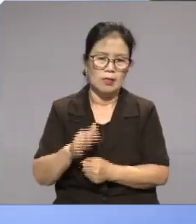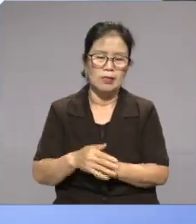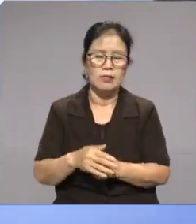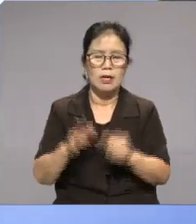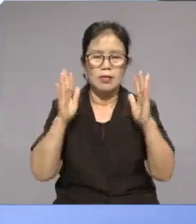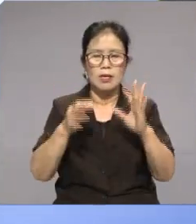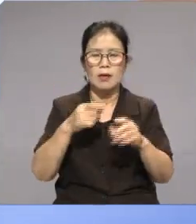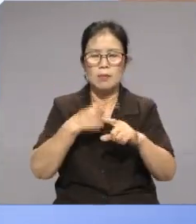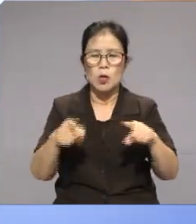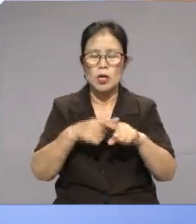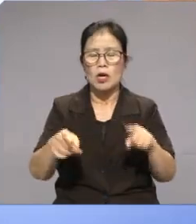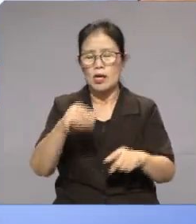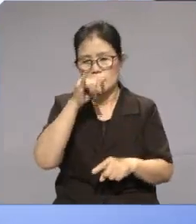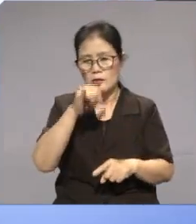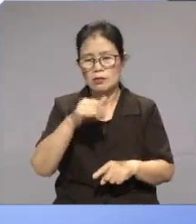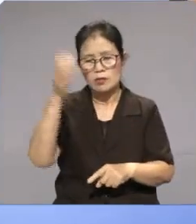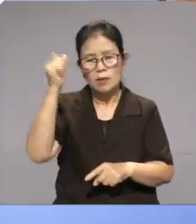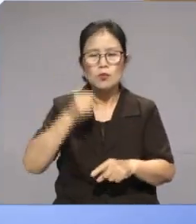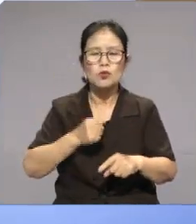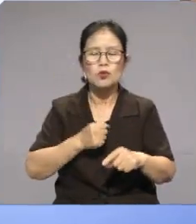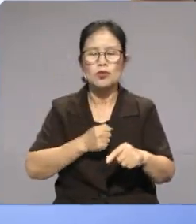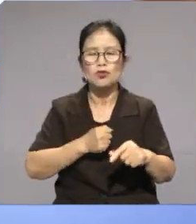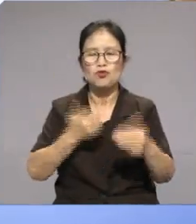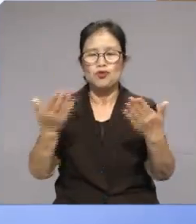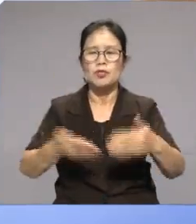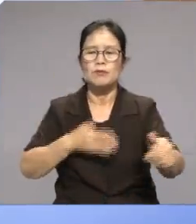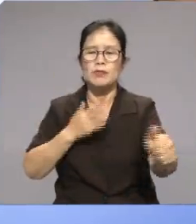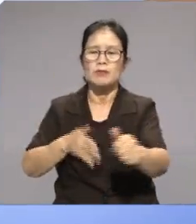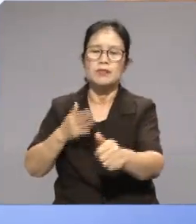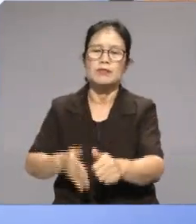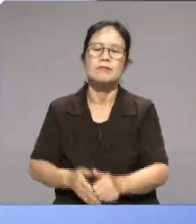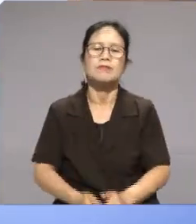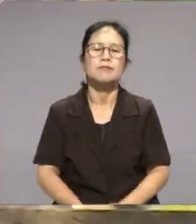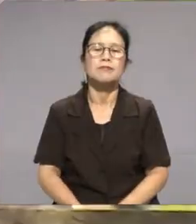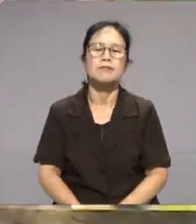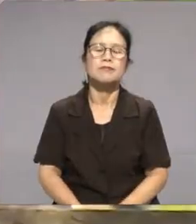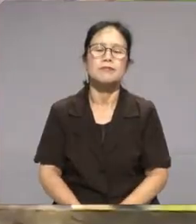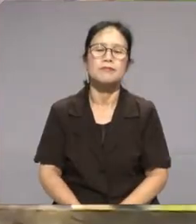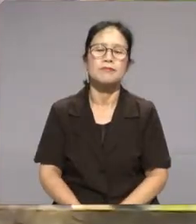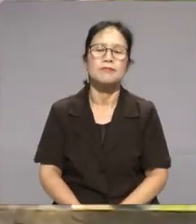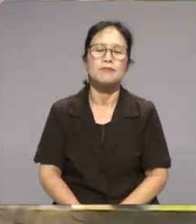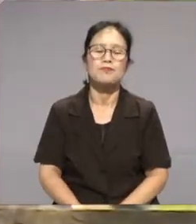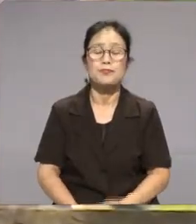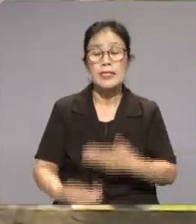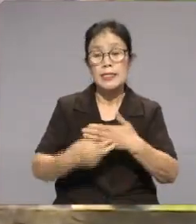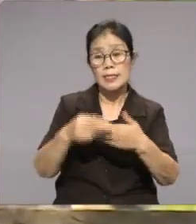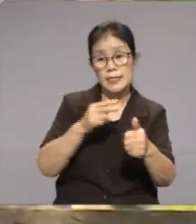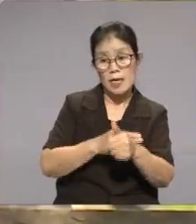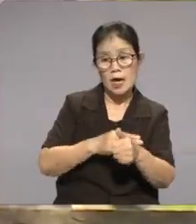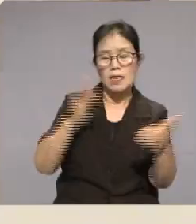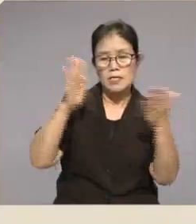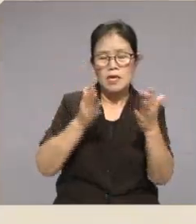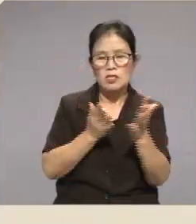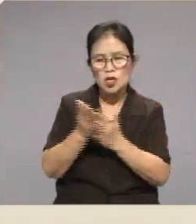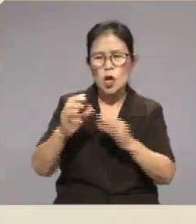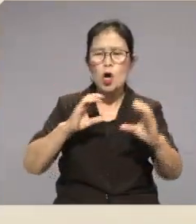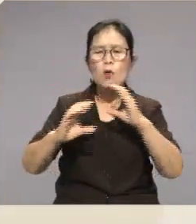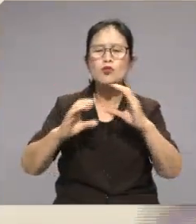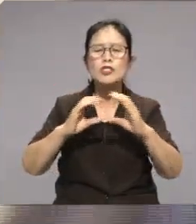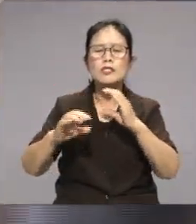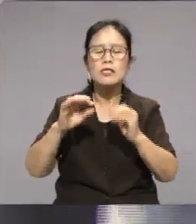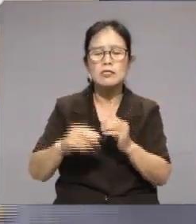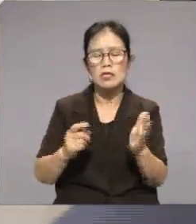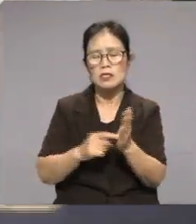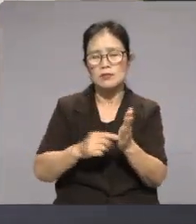학계의 평가가 있다는 점을 참고해 주시기 바랍니다 의사 의대생 전용 커뮤니티에서는